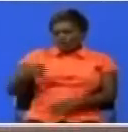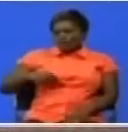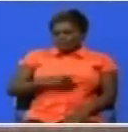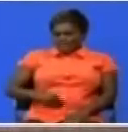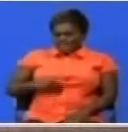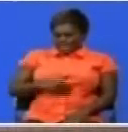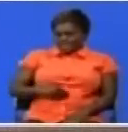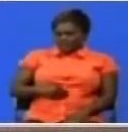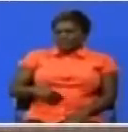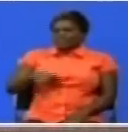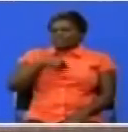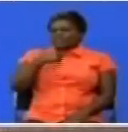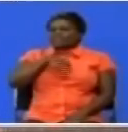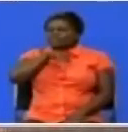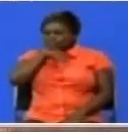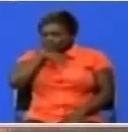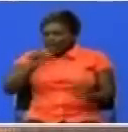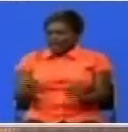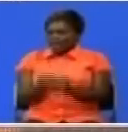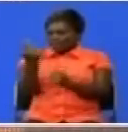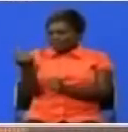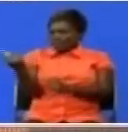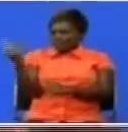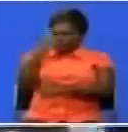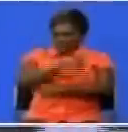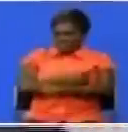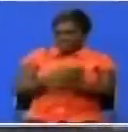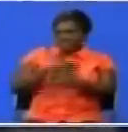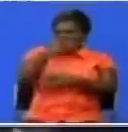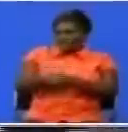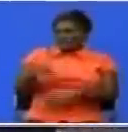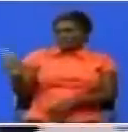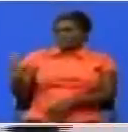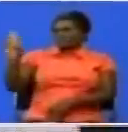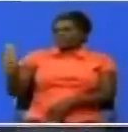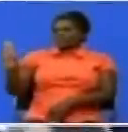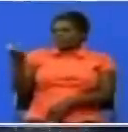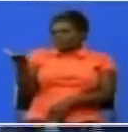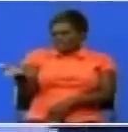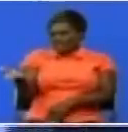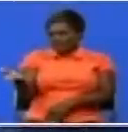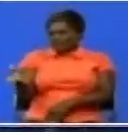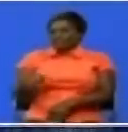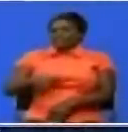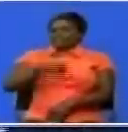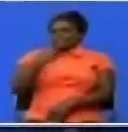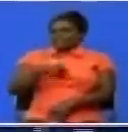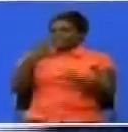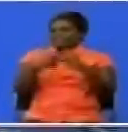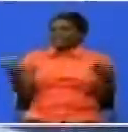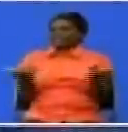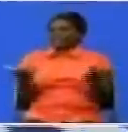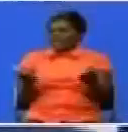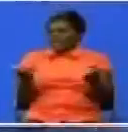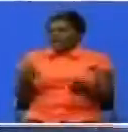la Malindi. Ziara ya Odinga imefanywa siku chache tu baada ya ziara ya Rais Uhuru Kenyatta pwani ya Kenya. Ziara hiyo ilianzia katika eneo